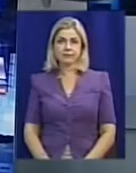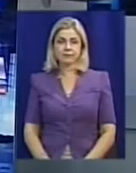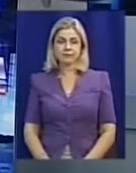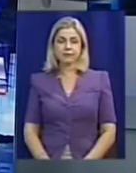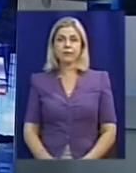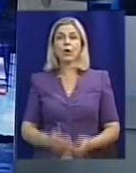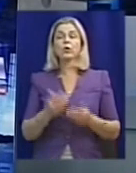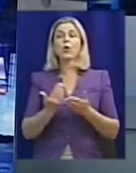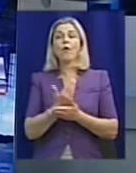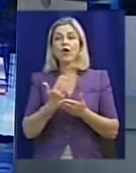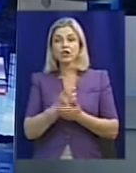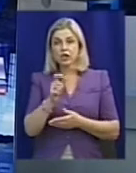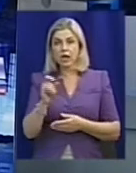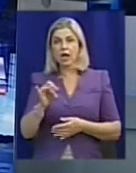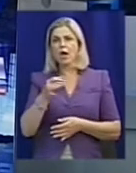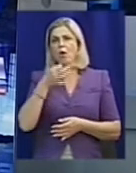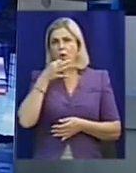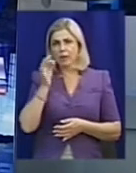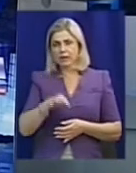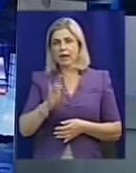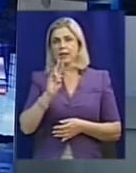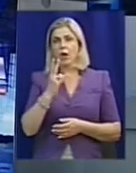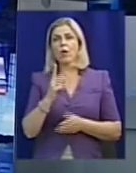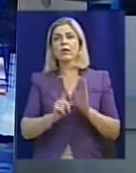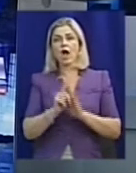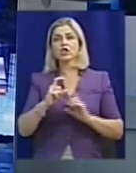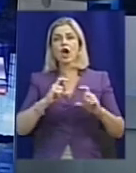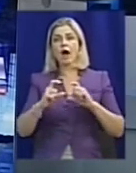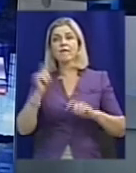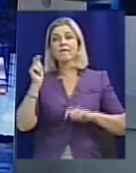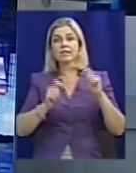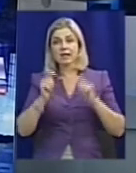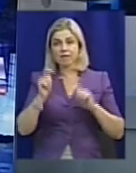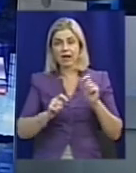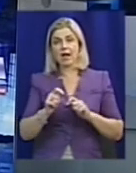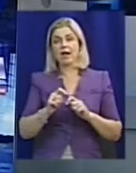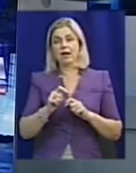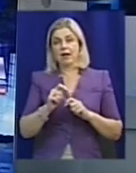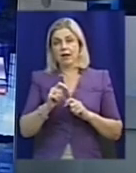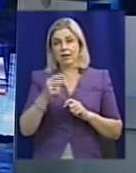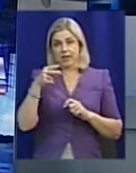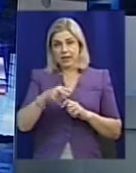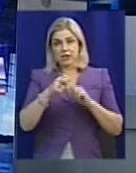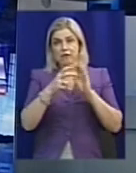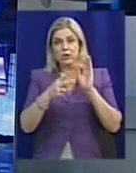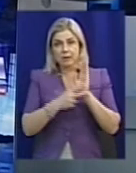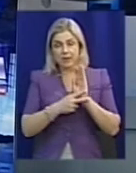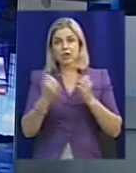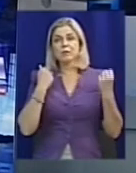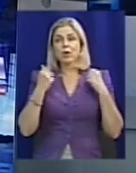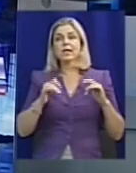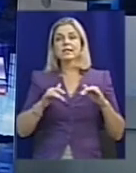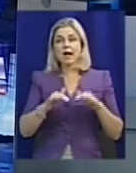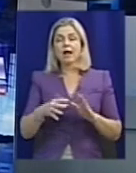Від новачків до гросмейстерів. У Миколаєві стартував шаховий фестиваль «Миколаїв Chess Fest 2018. Спортивний